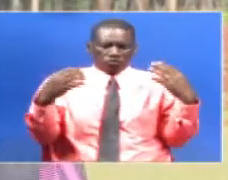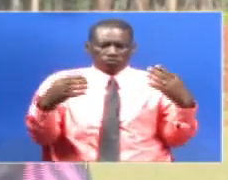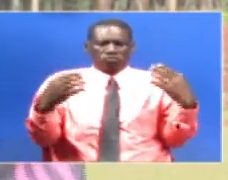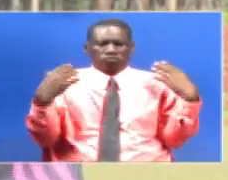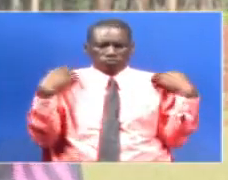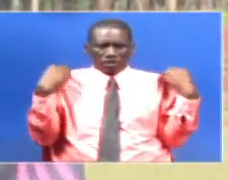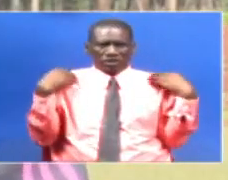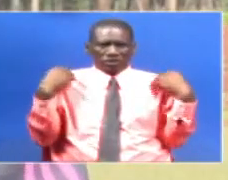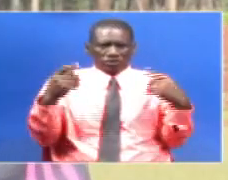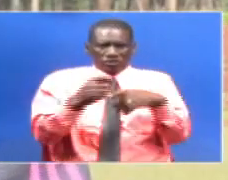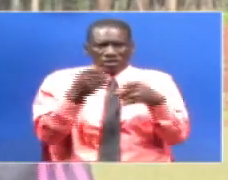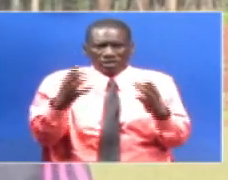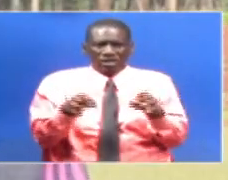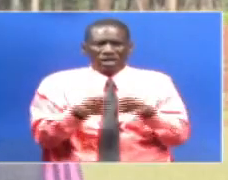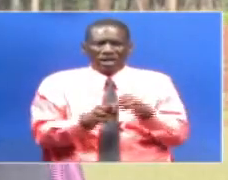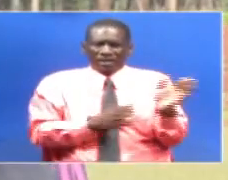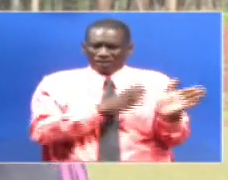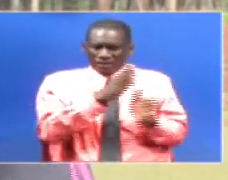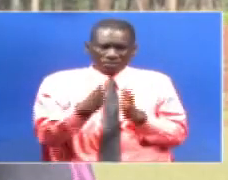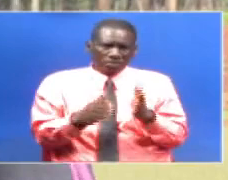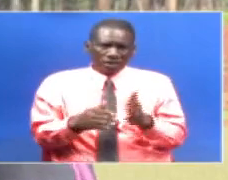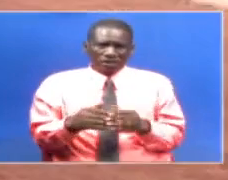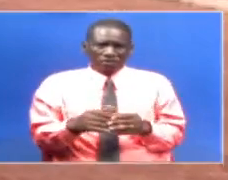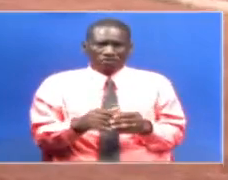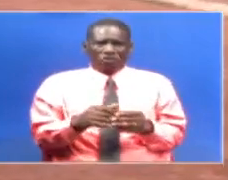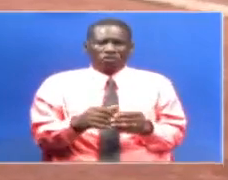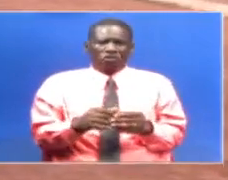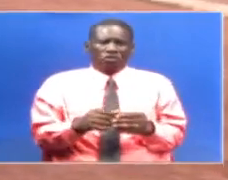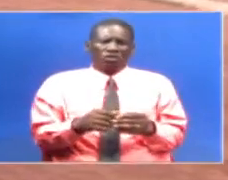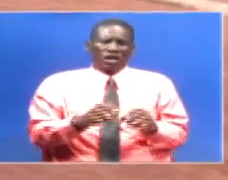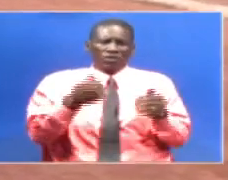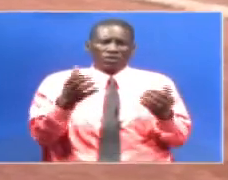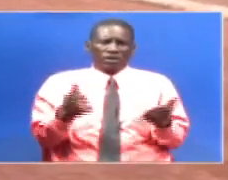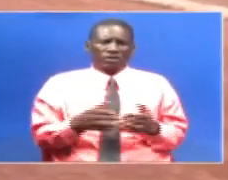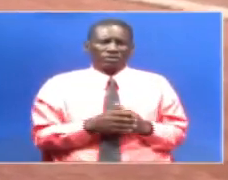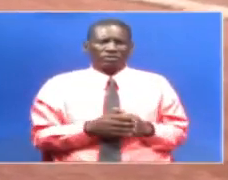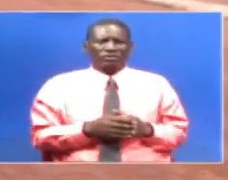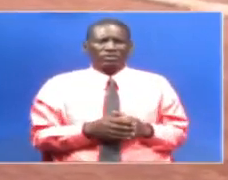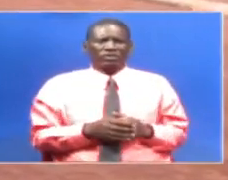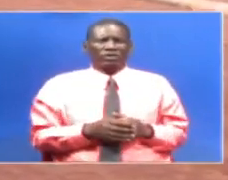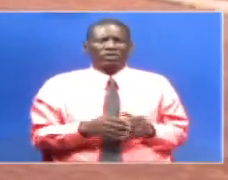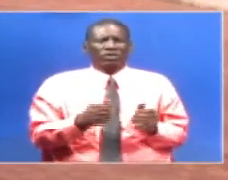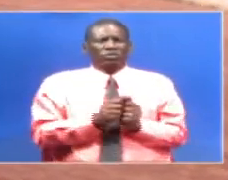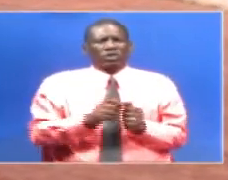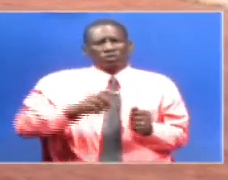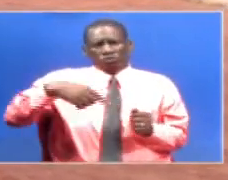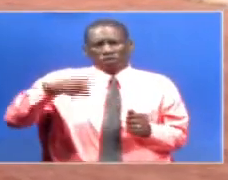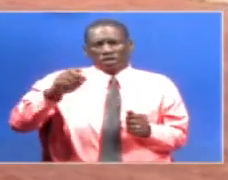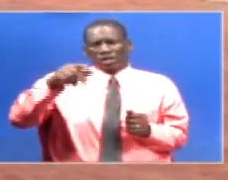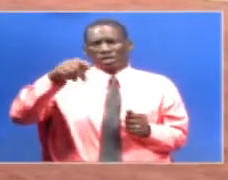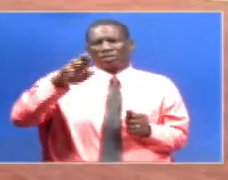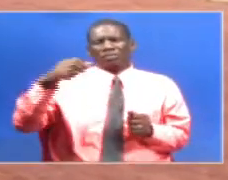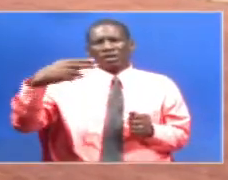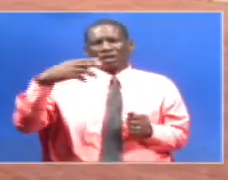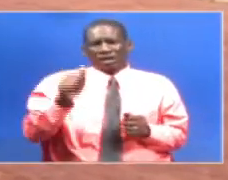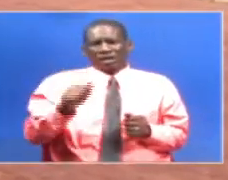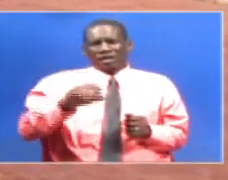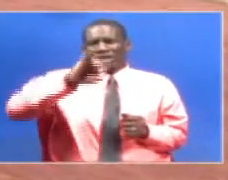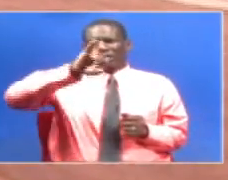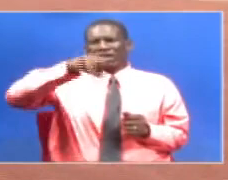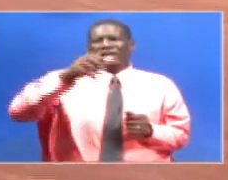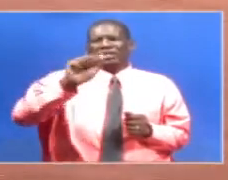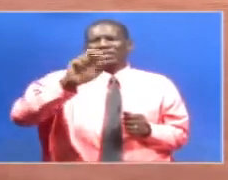as they plan for maybe watuwekee tartan in future. Mbali na ushindi mjini Praha, Jonath mwenye umri wa